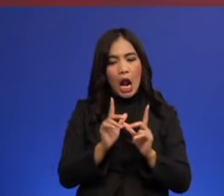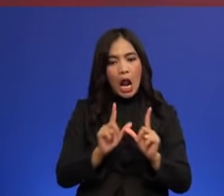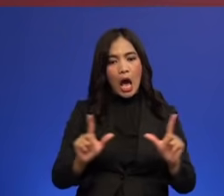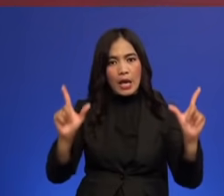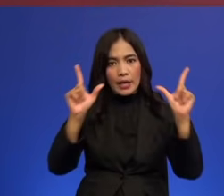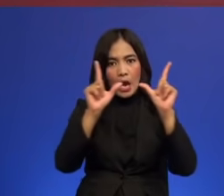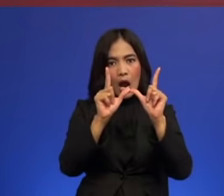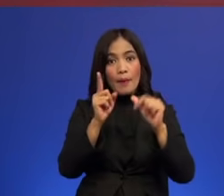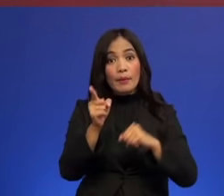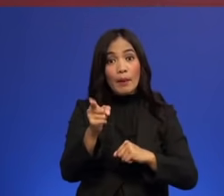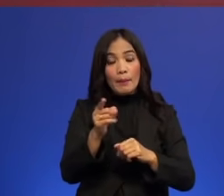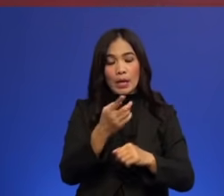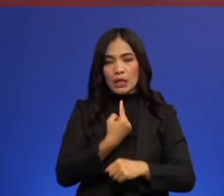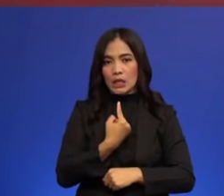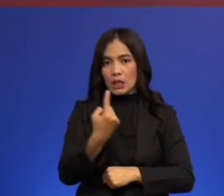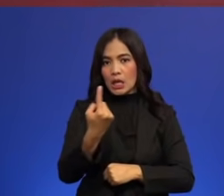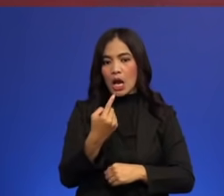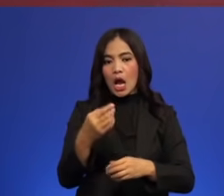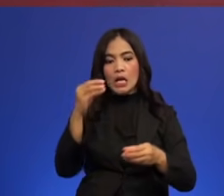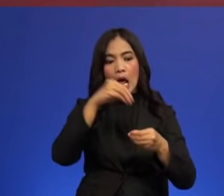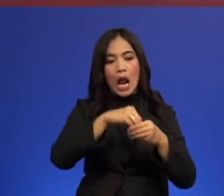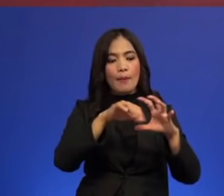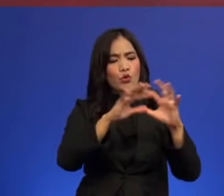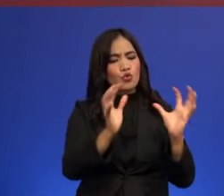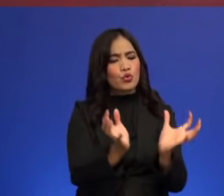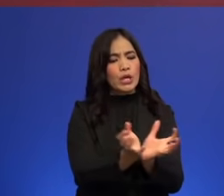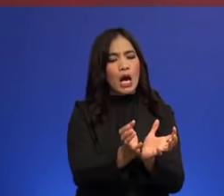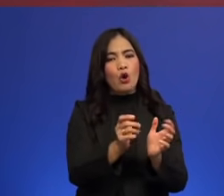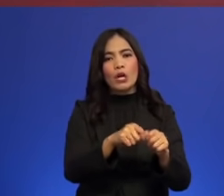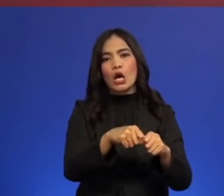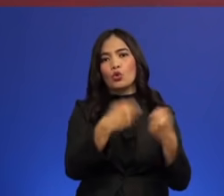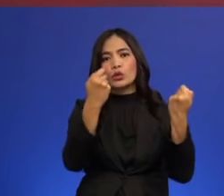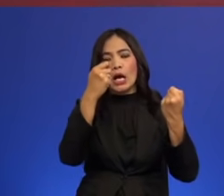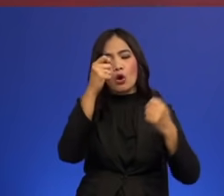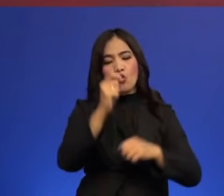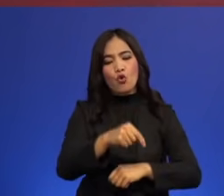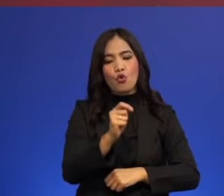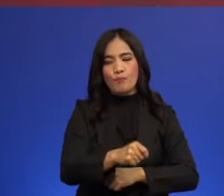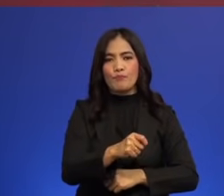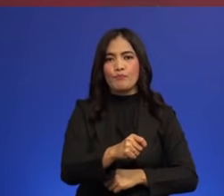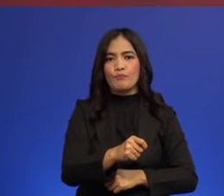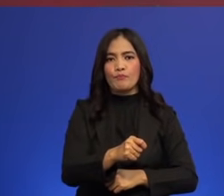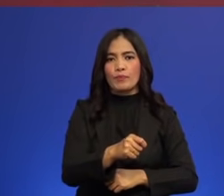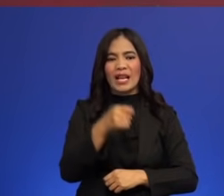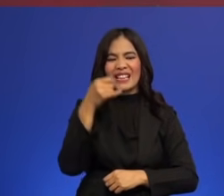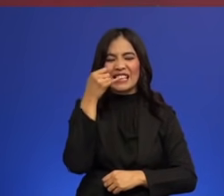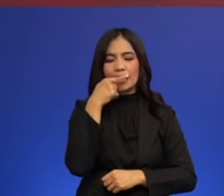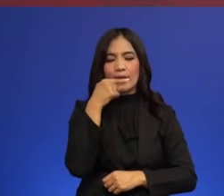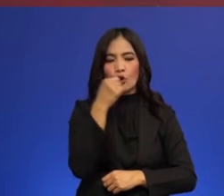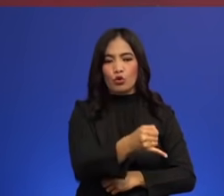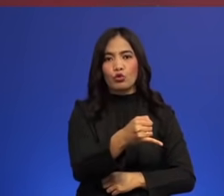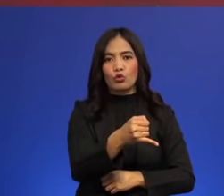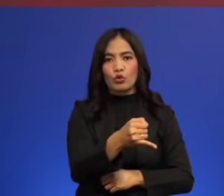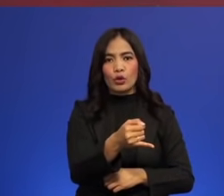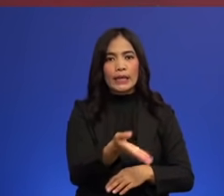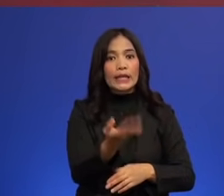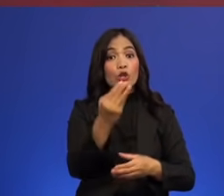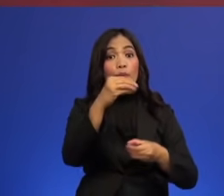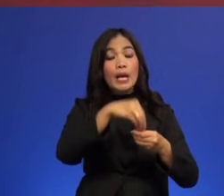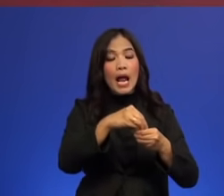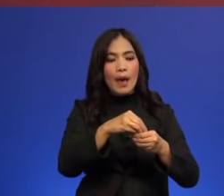ideal, karena kita hidup di dunia yang sudah terhukum atau terkutuk, dan kita hidup